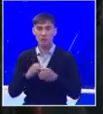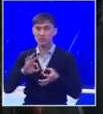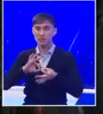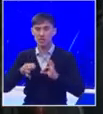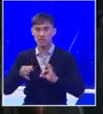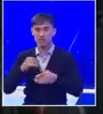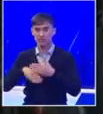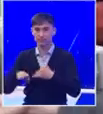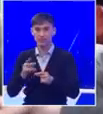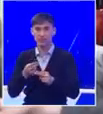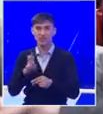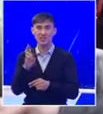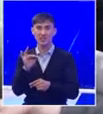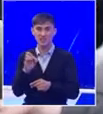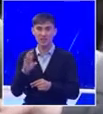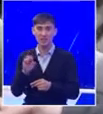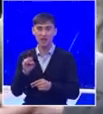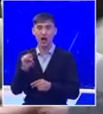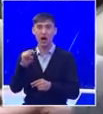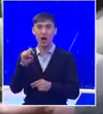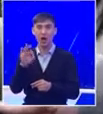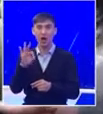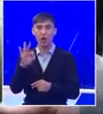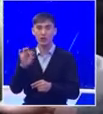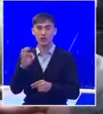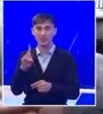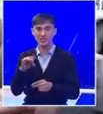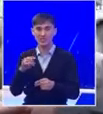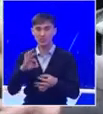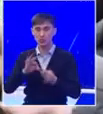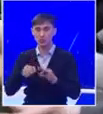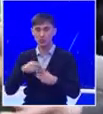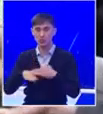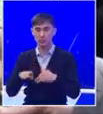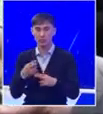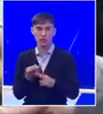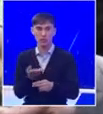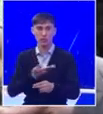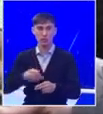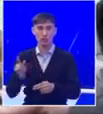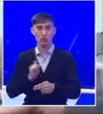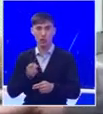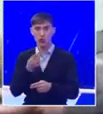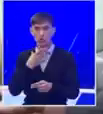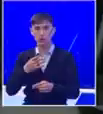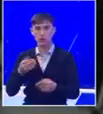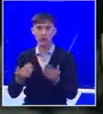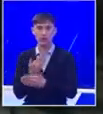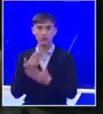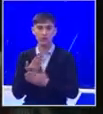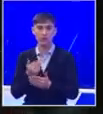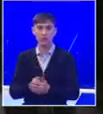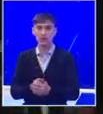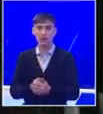выбраться, например, из Киева или там с Одессы, например. Но ждем, да, ждем хороших новостей, может, у них получится выбраться.